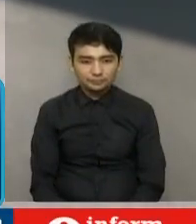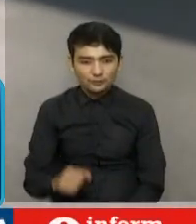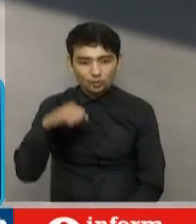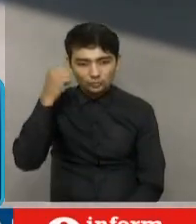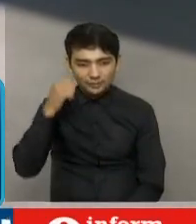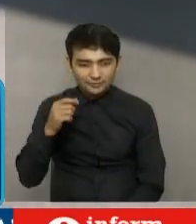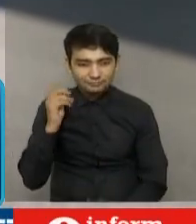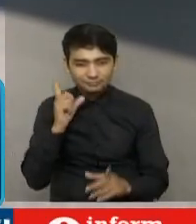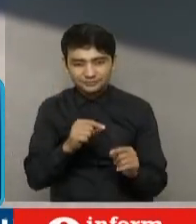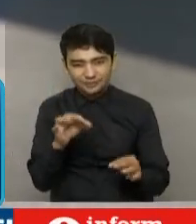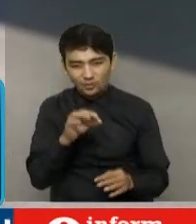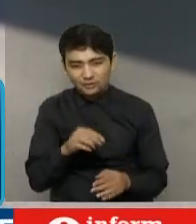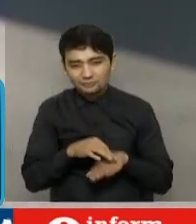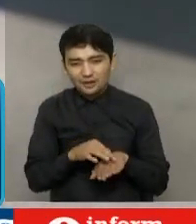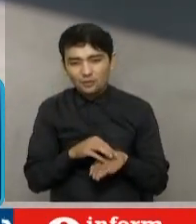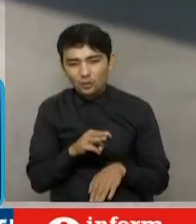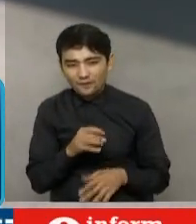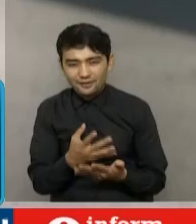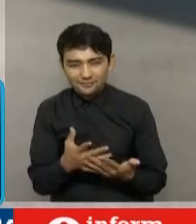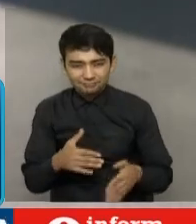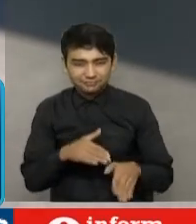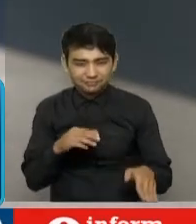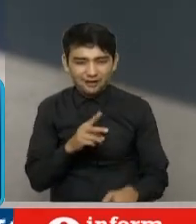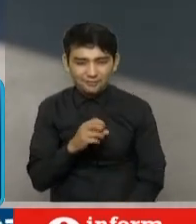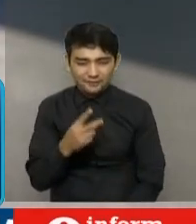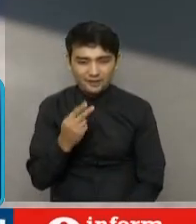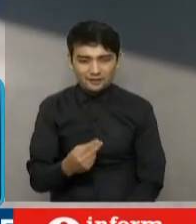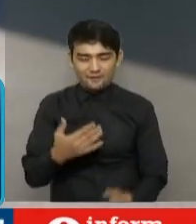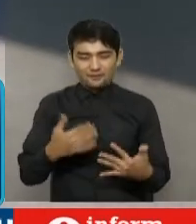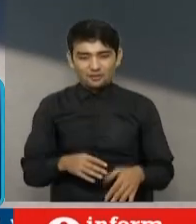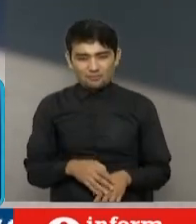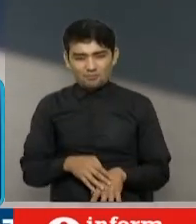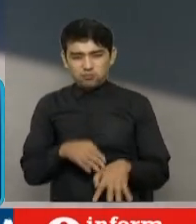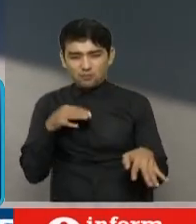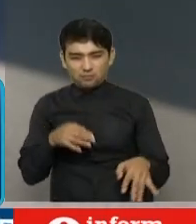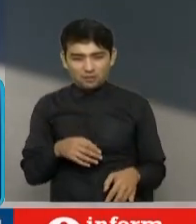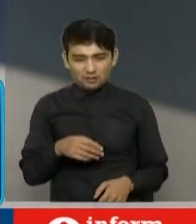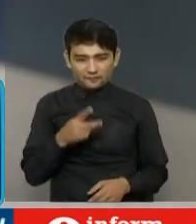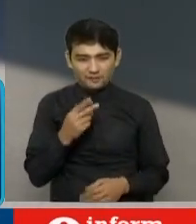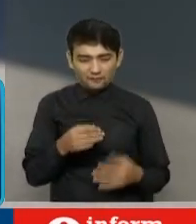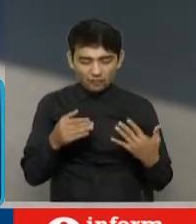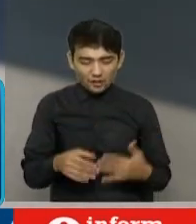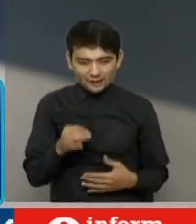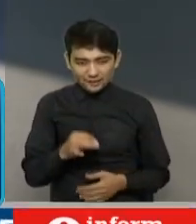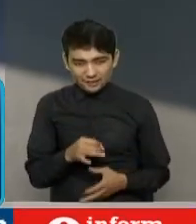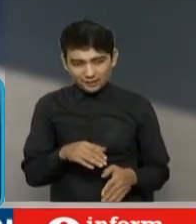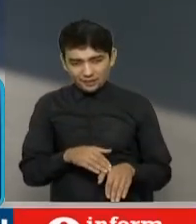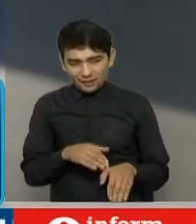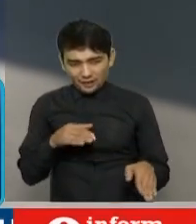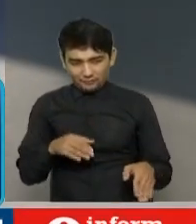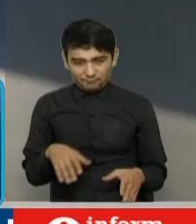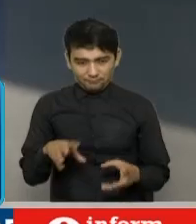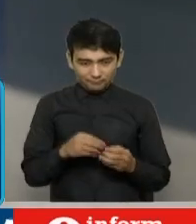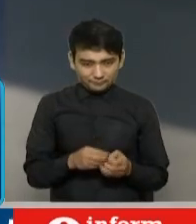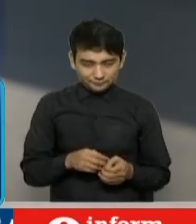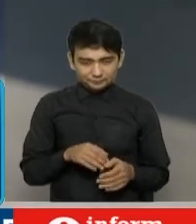Özbekistan'a bağıt alğan tavar tasmaldaushılar 2 günden beri däl osılay uzun sonar kepteliste tur. Qazqatar tizilip, ögüz